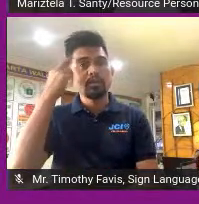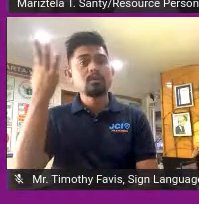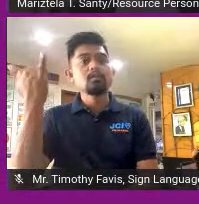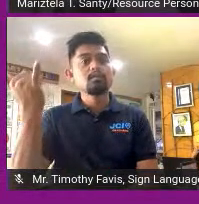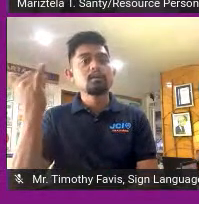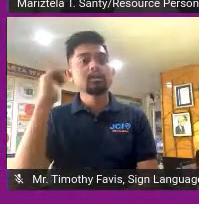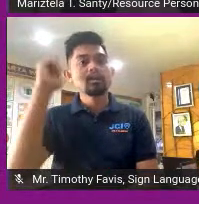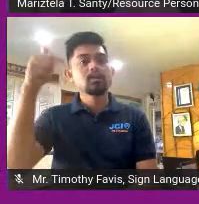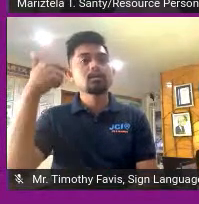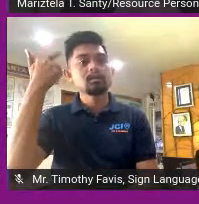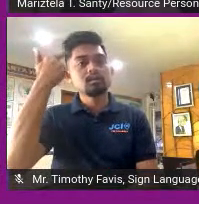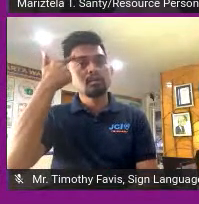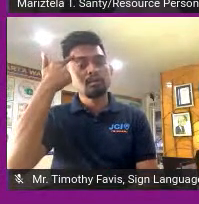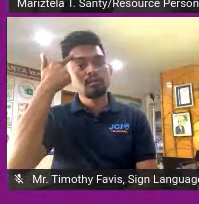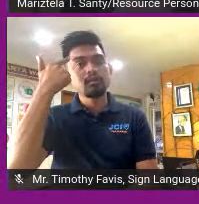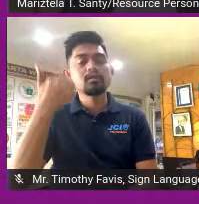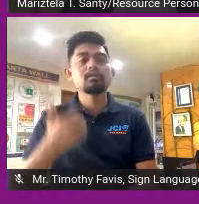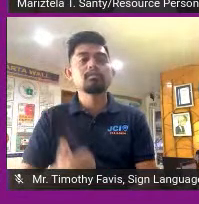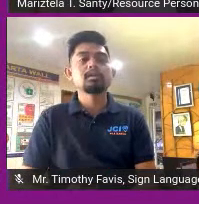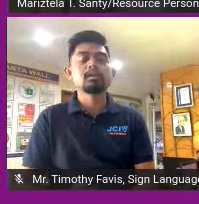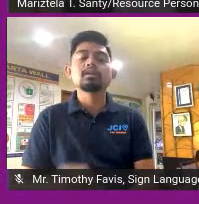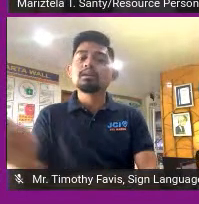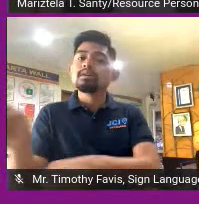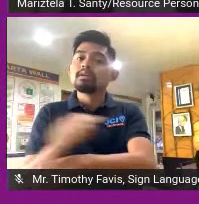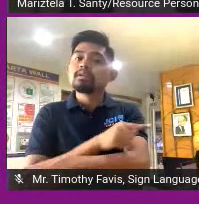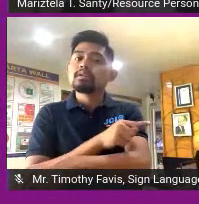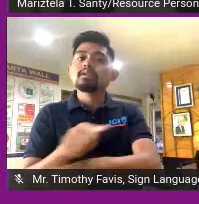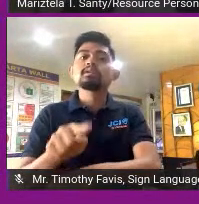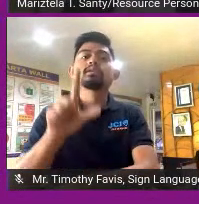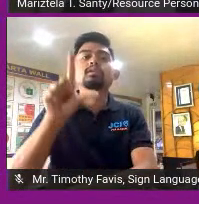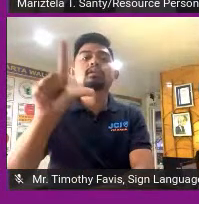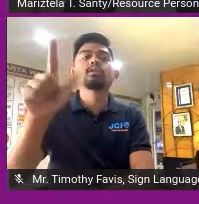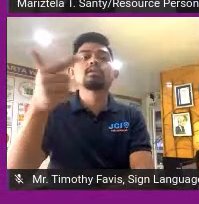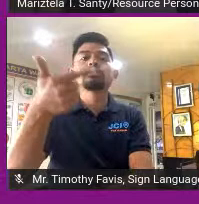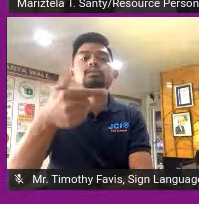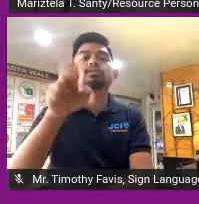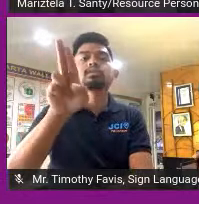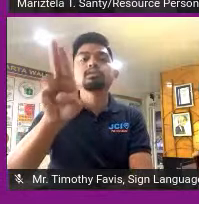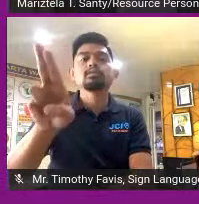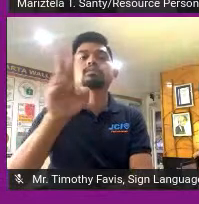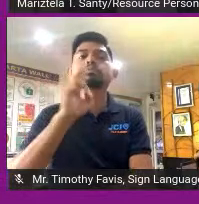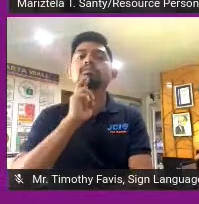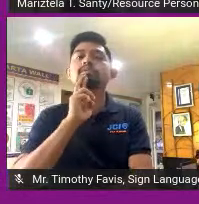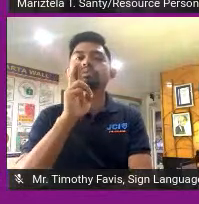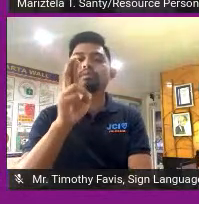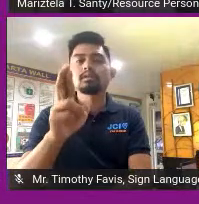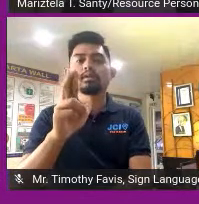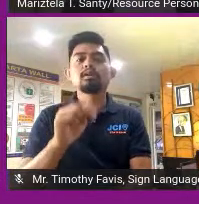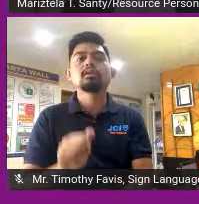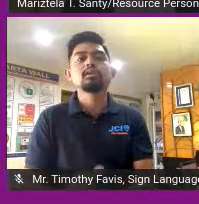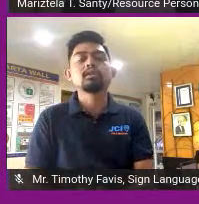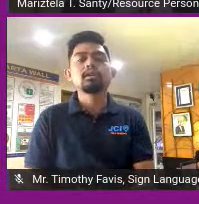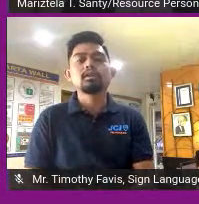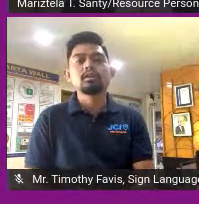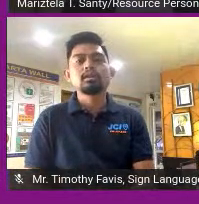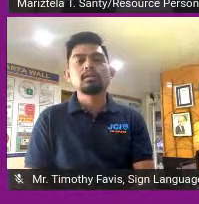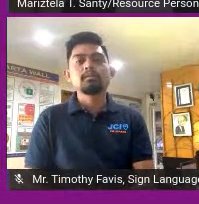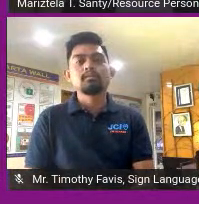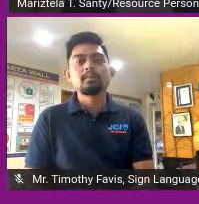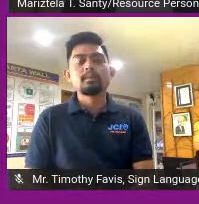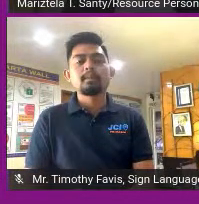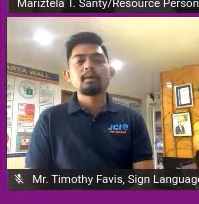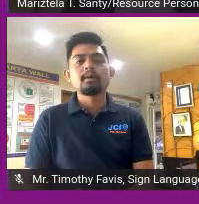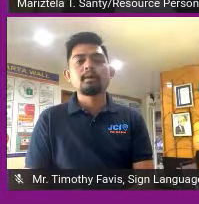all government instrumentalities, lalo na po ang LGUs, are mandated to